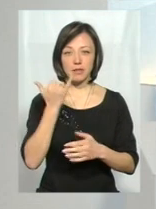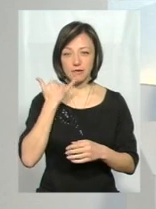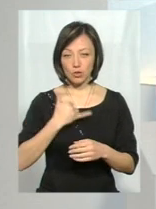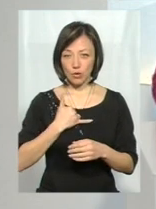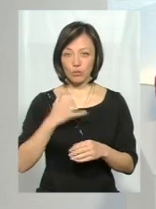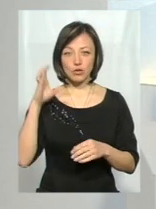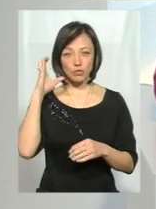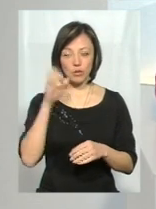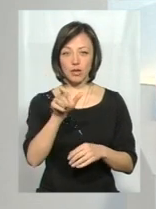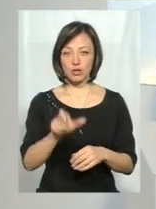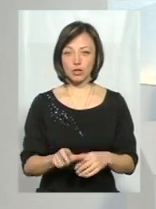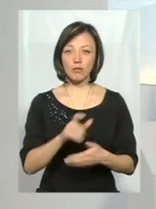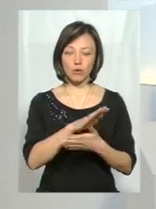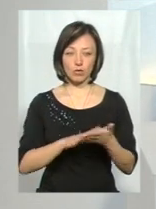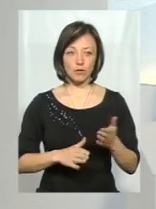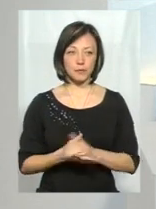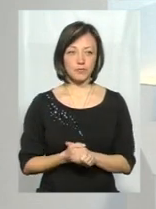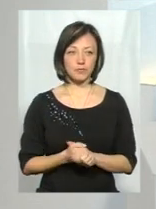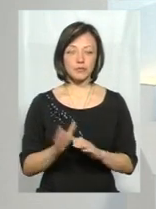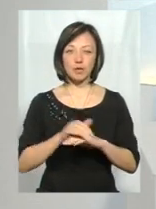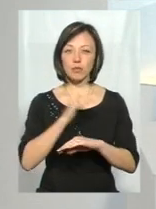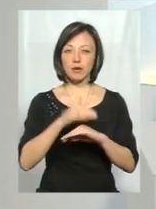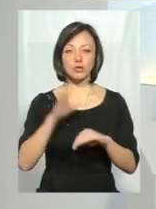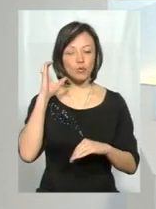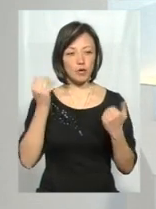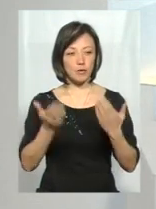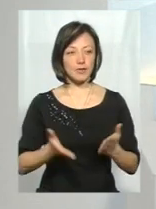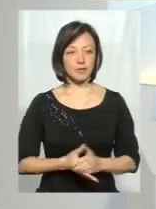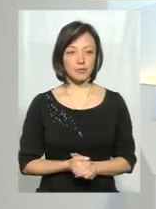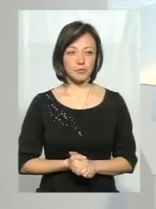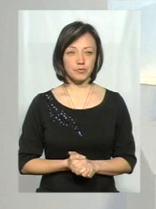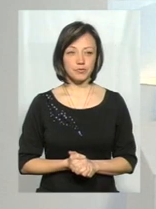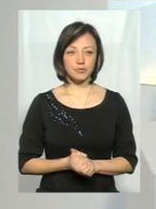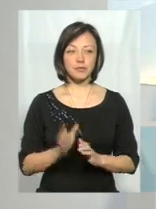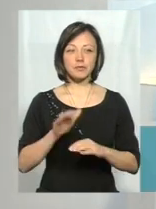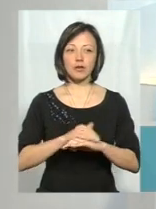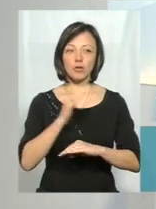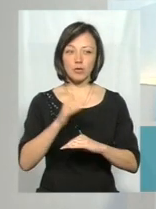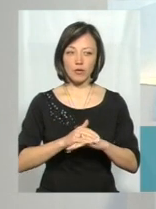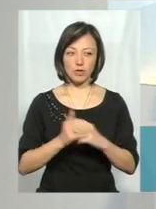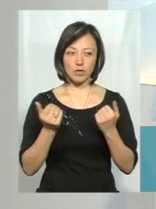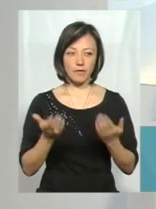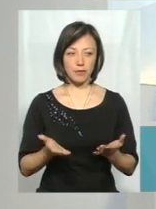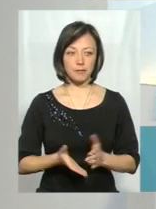Зараз послухаємо глядача, а тоді продовжимо. Добрий вечір, слухаємо вас. Доброго вечора вам.